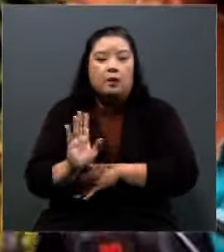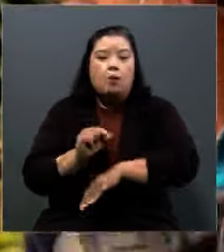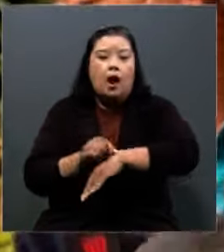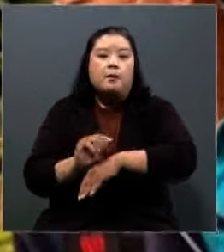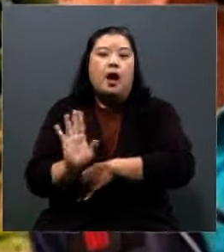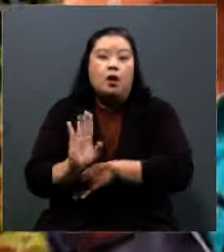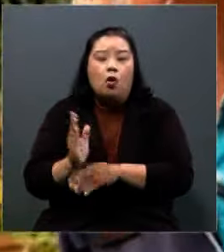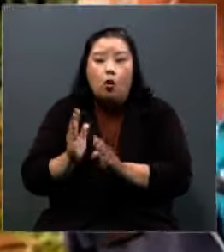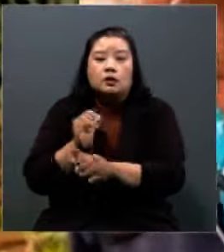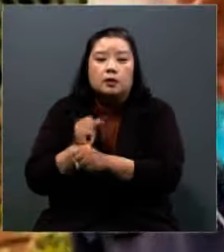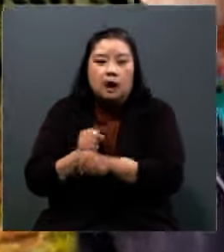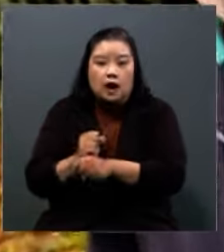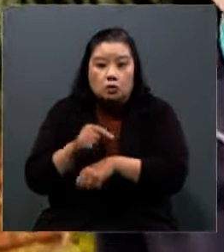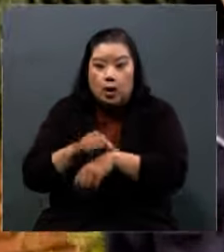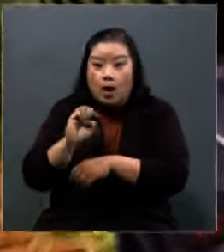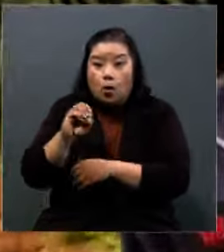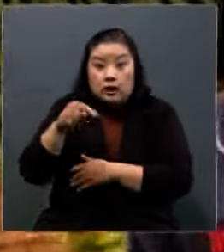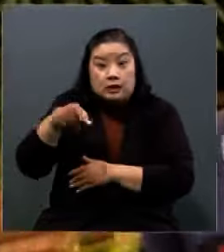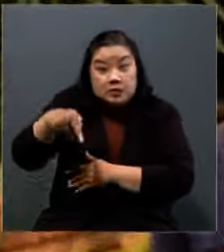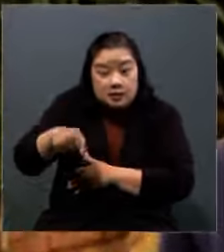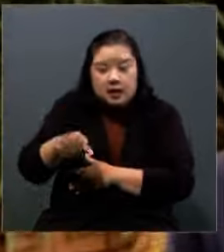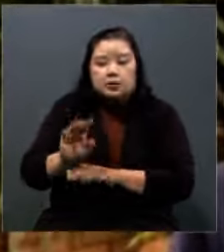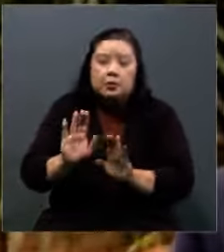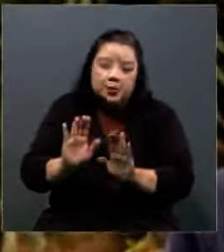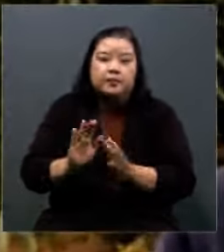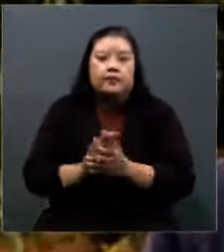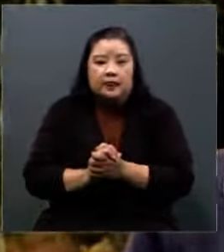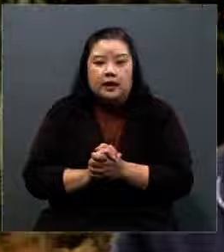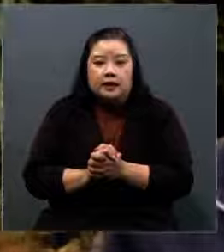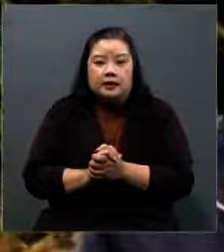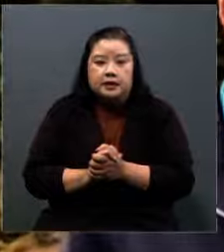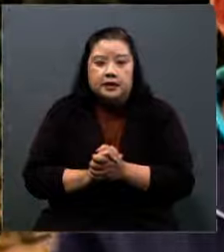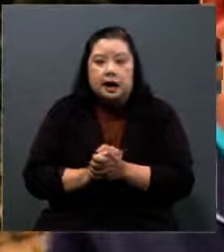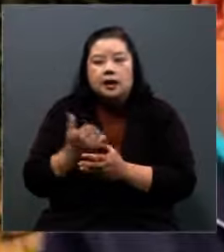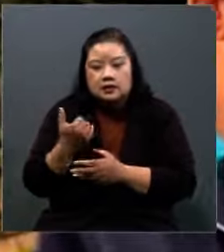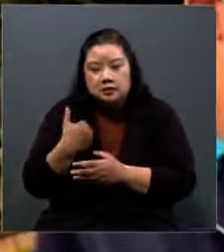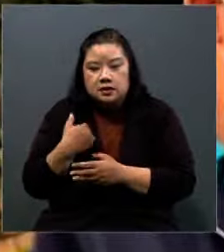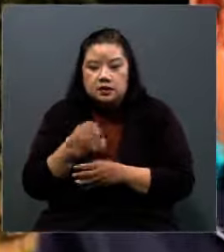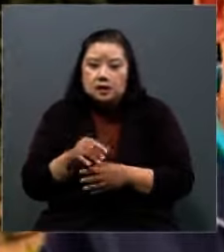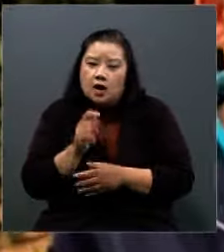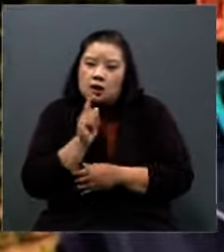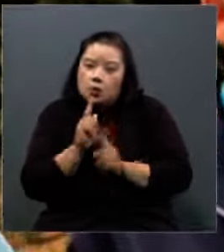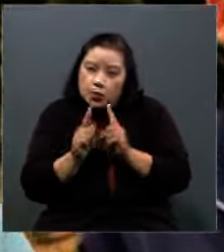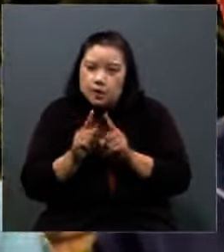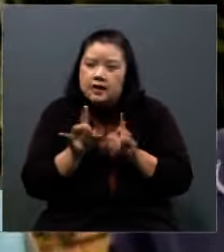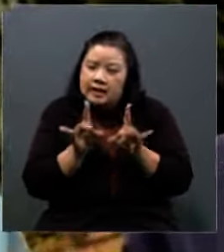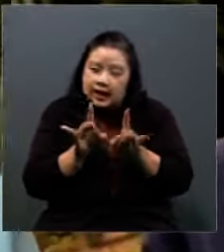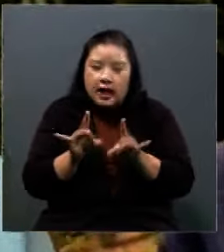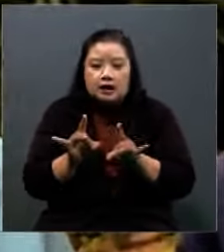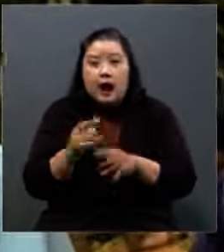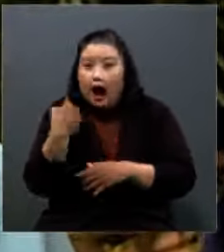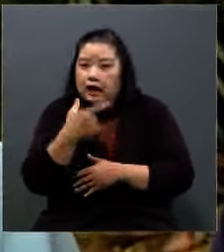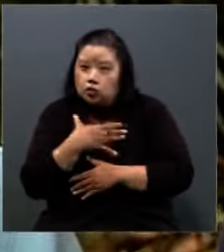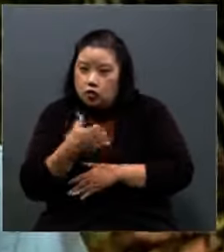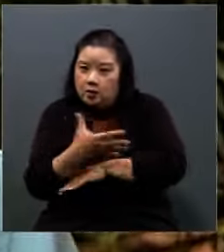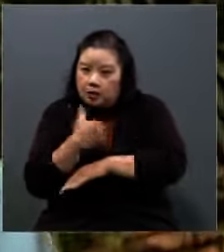จ้าหน้าที่เขาจะขอ OT อันนี้คือการตอบสัมภาษณ์สไตล์คุณทักษิณเลยจะมีแบบมีมุกมีหยอดอะไรตลอดคอการเมืองน่าจะคิ